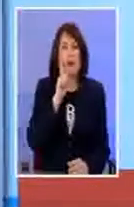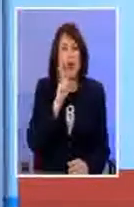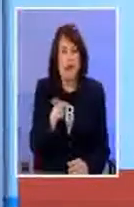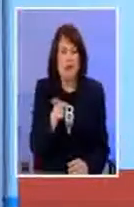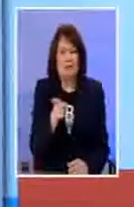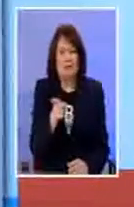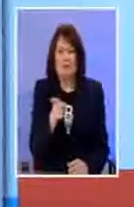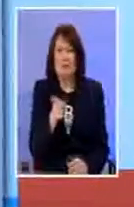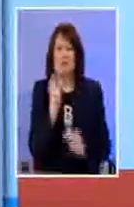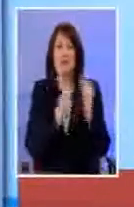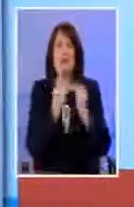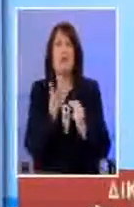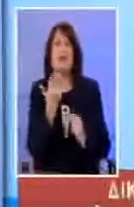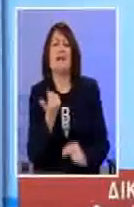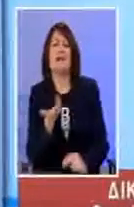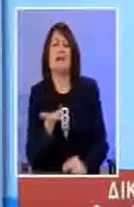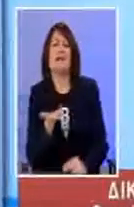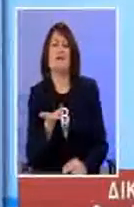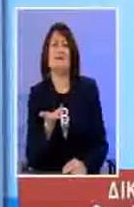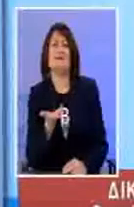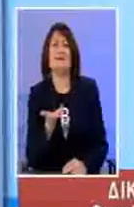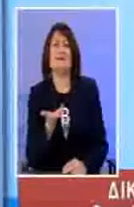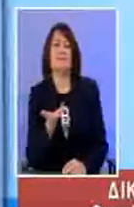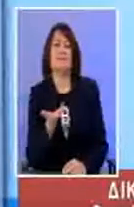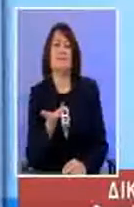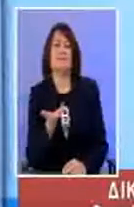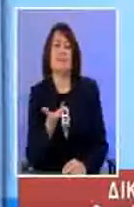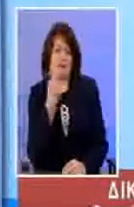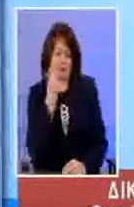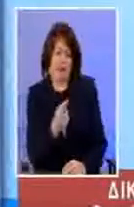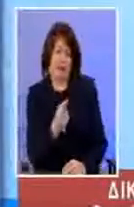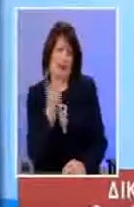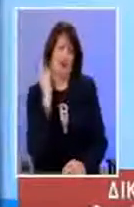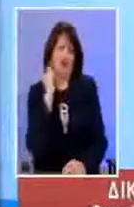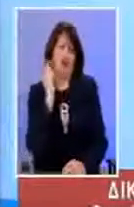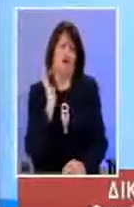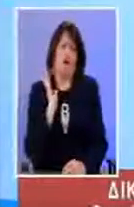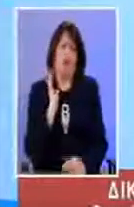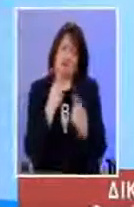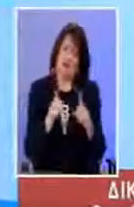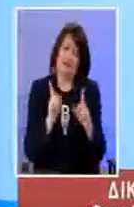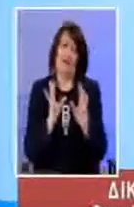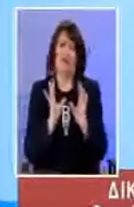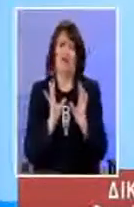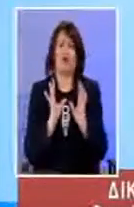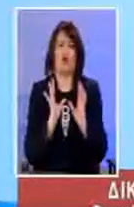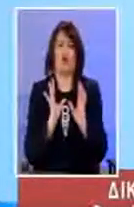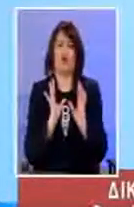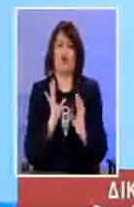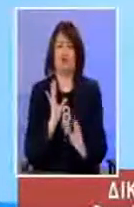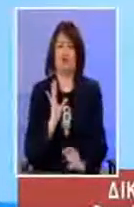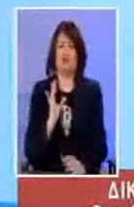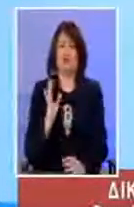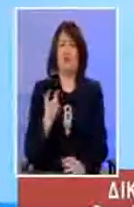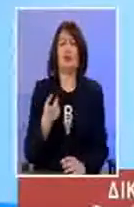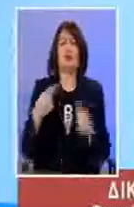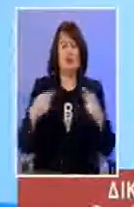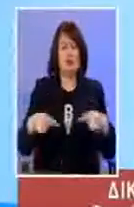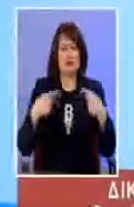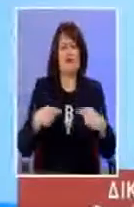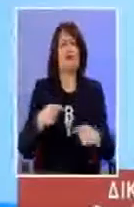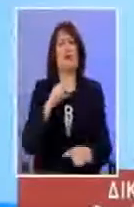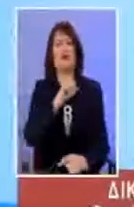πρόβλημα, δεν έχει το πρόβλημα αυτό, η οποία βλέπει. Αλλιώς το έχει το πρόβλημα ο κύριος εδώ.